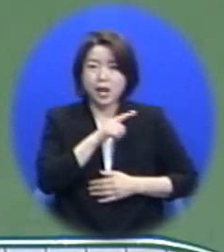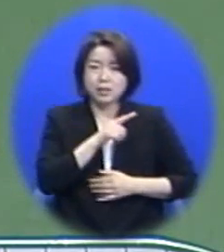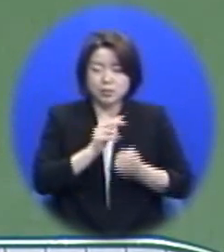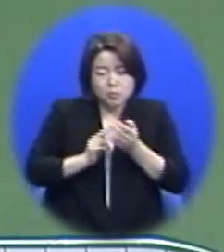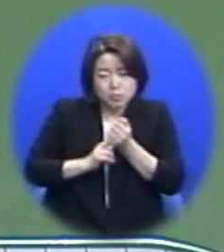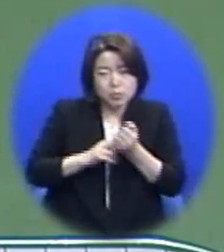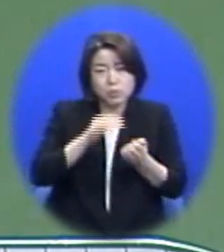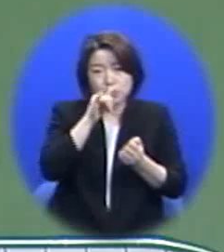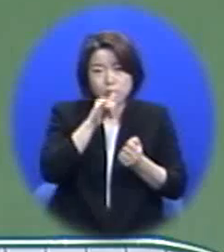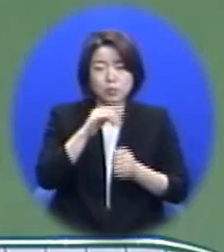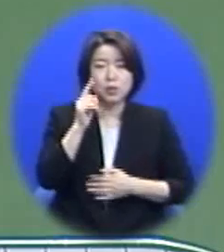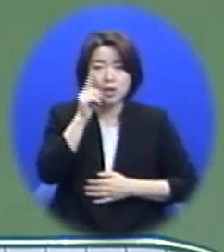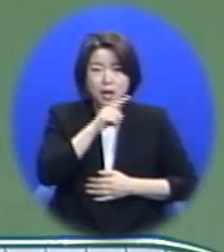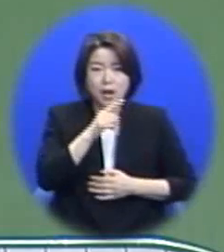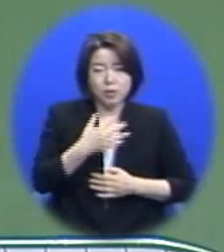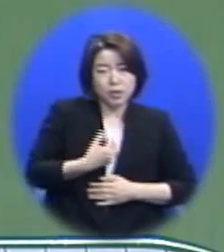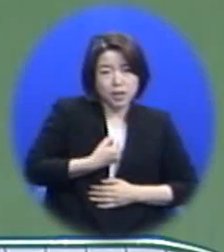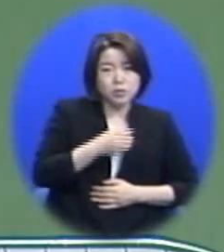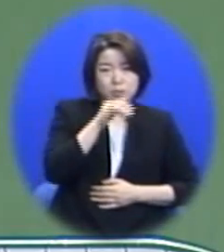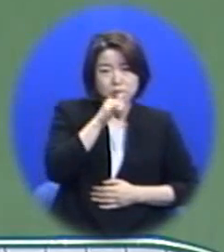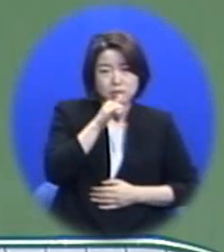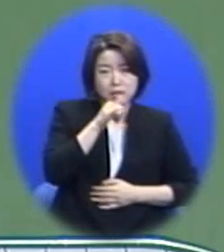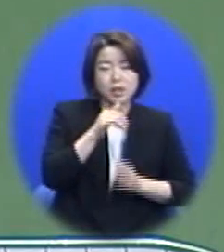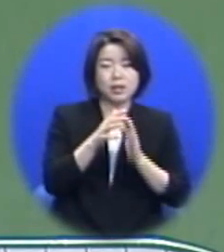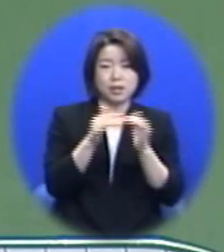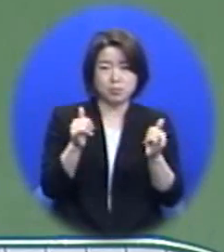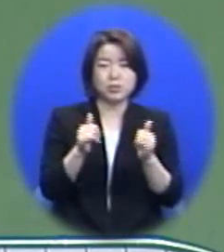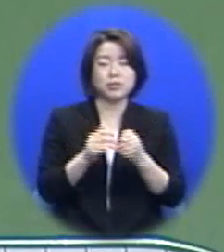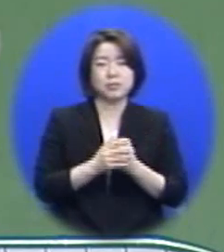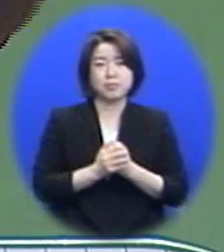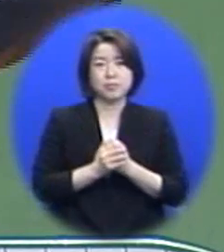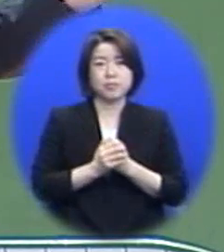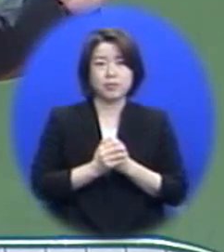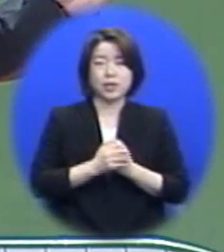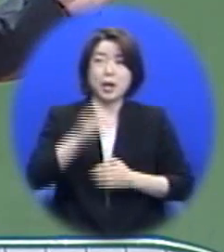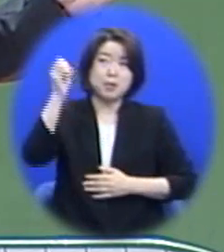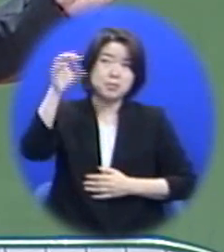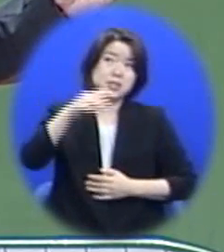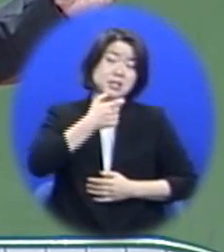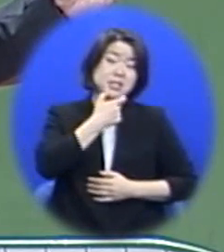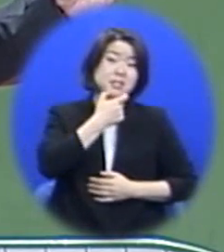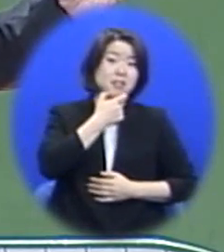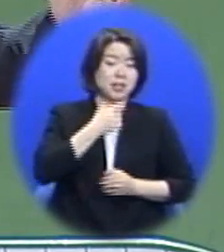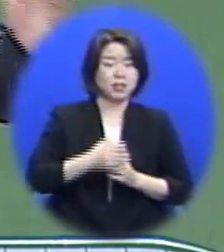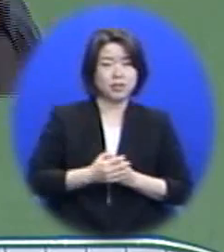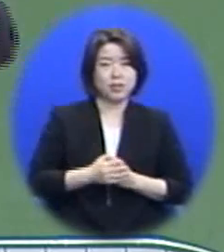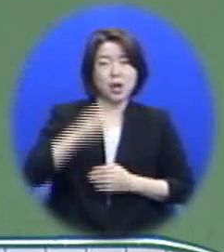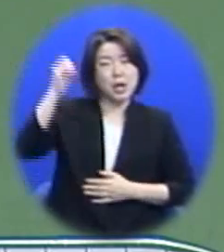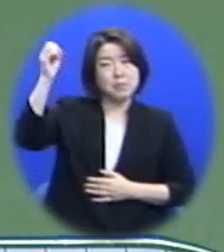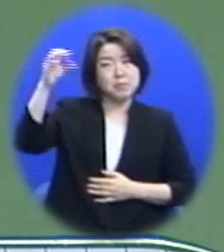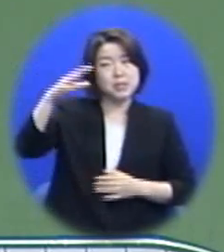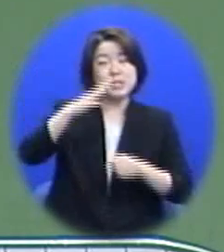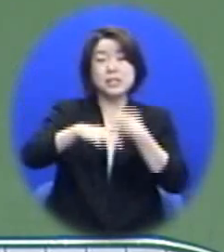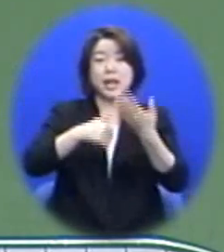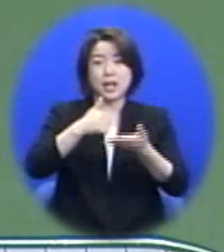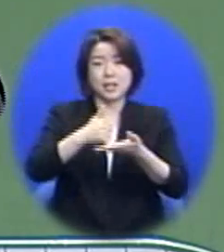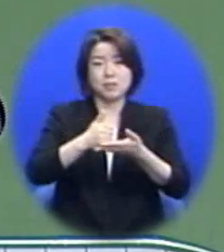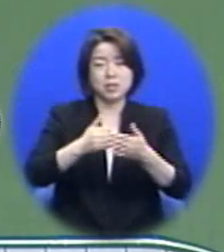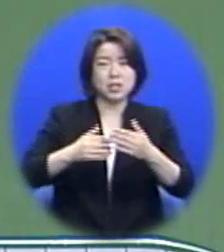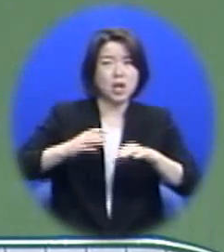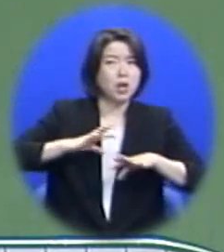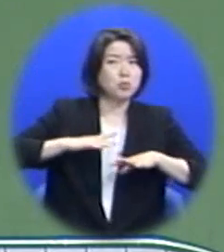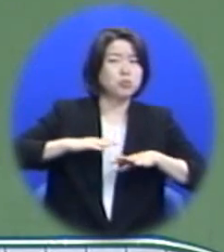사람 은밀한 죄를 가지고 있는 사람들은 빛을 싫어합니다 빛이신 하나님이